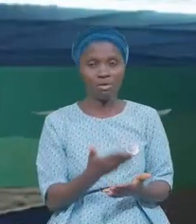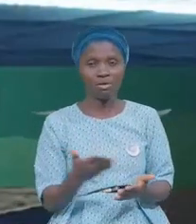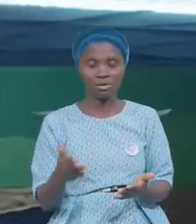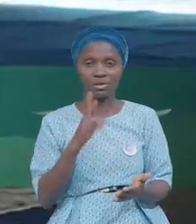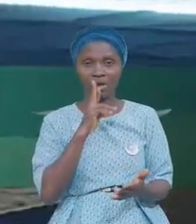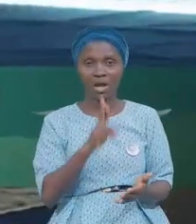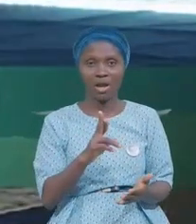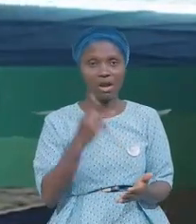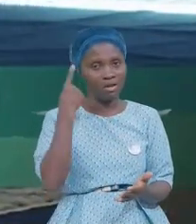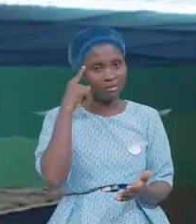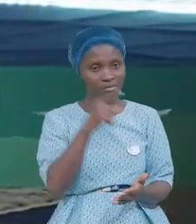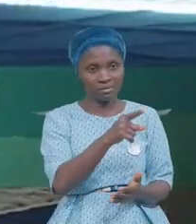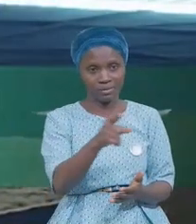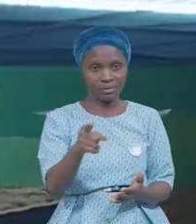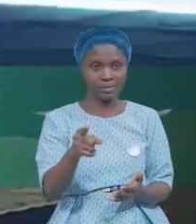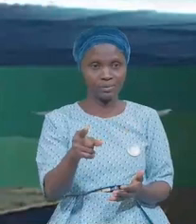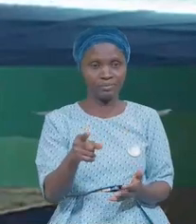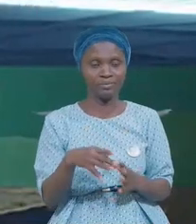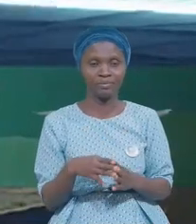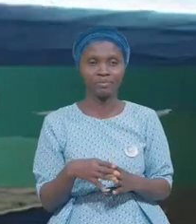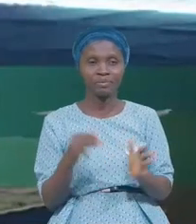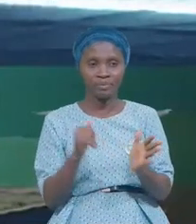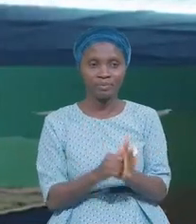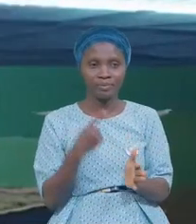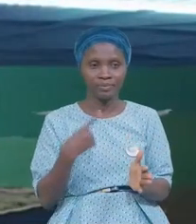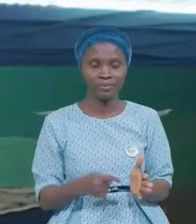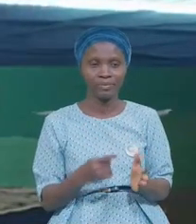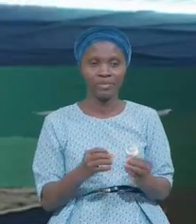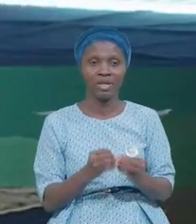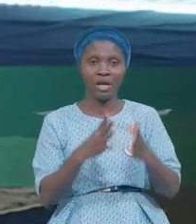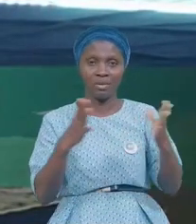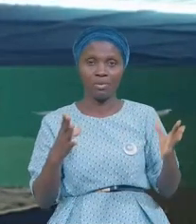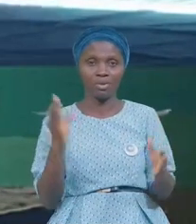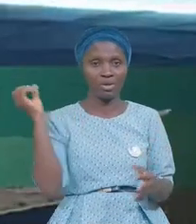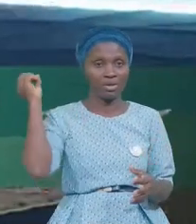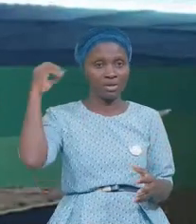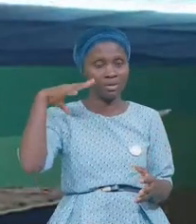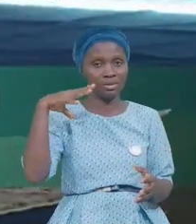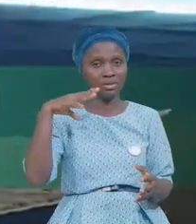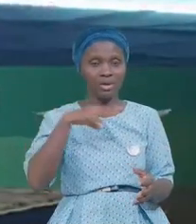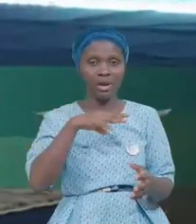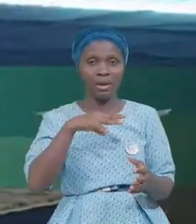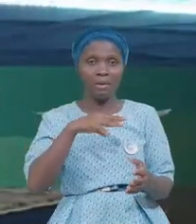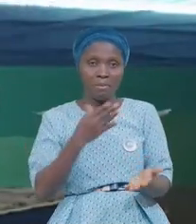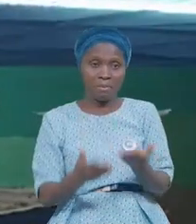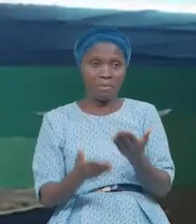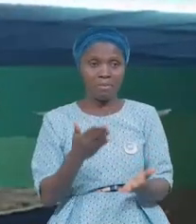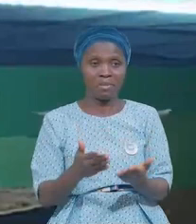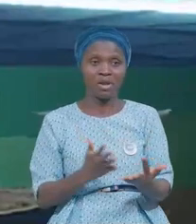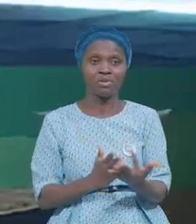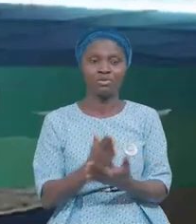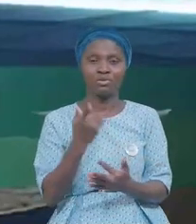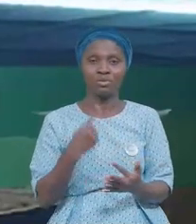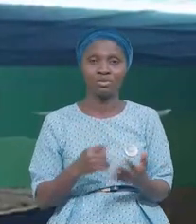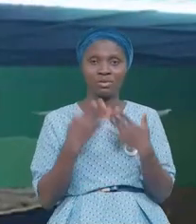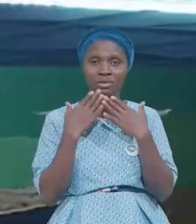Car tout cela arrive à cause de vous, afin que la grâce, en se multipliant,